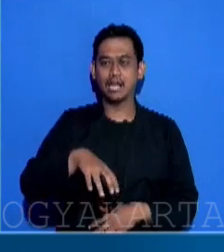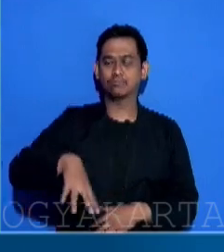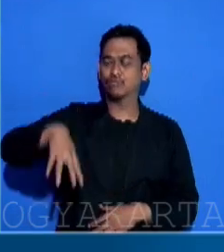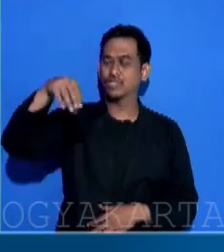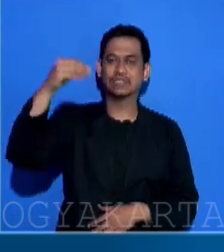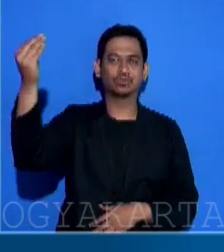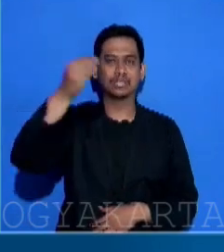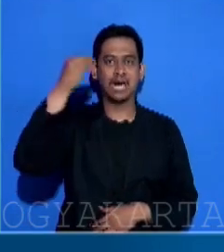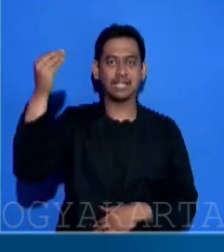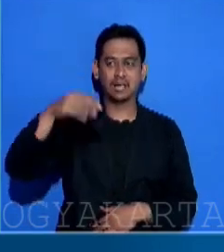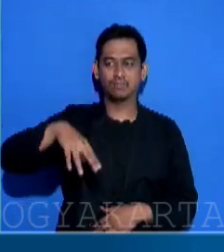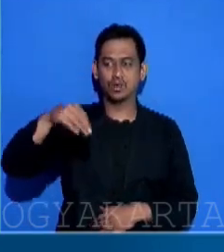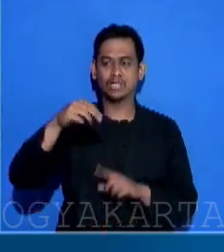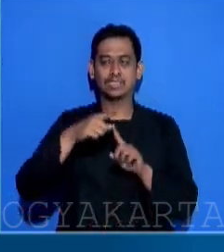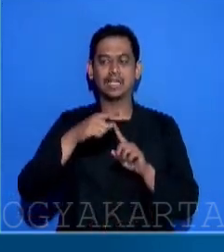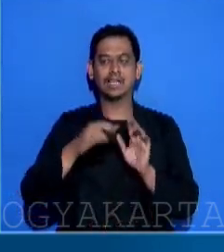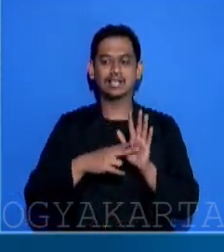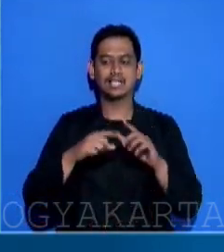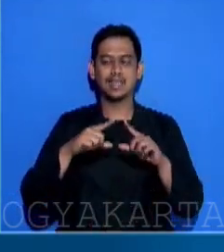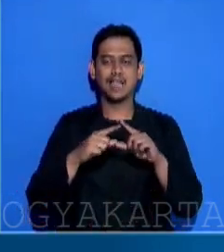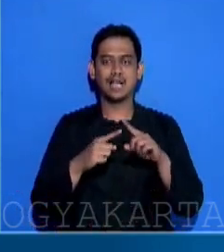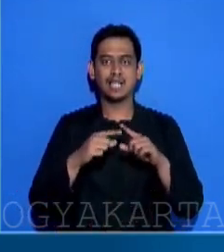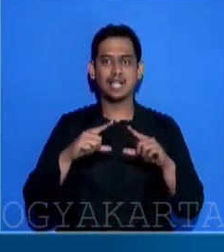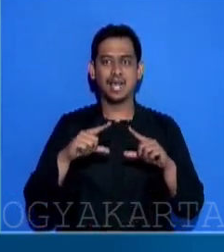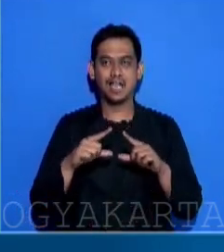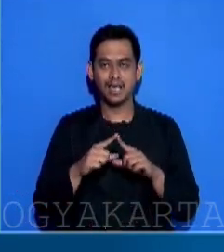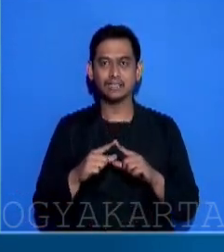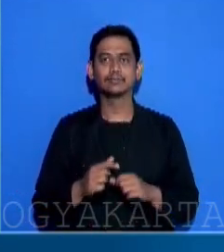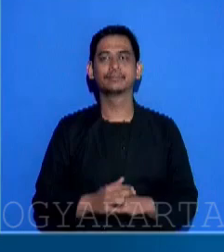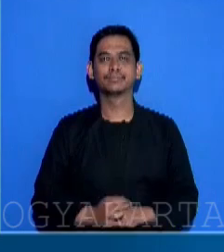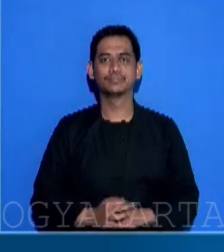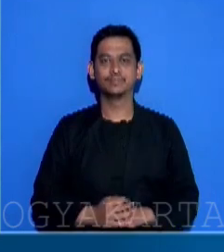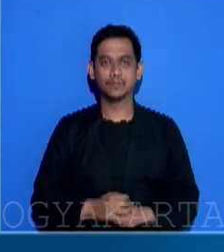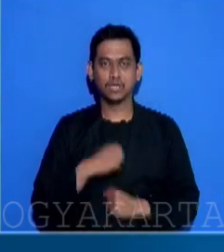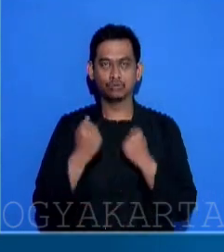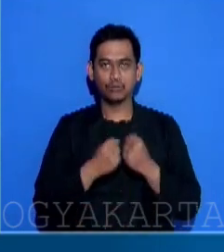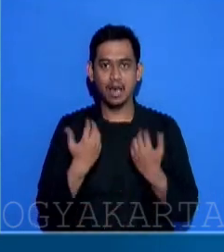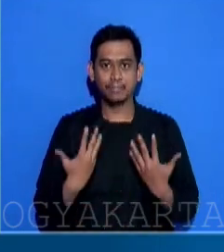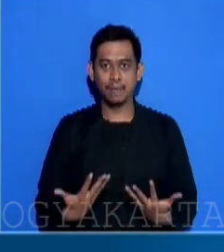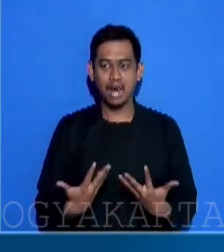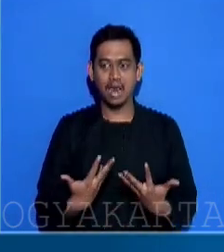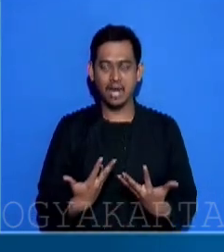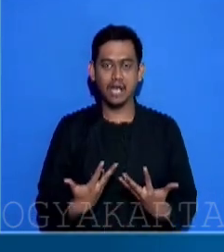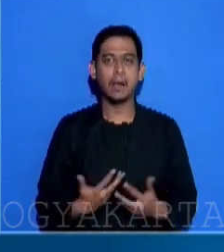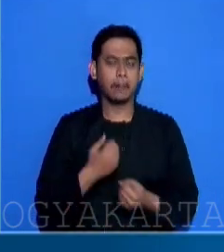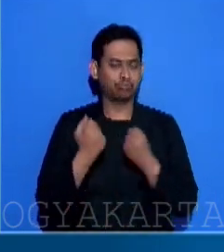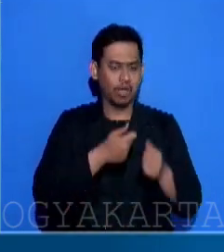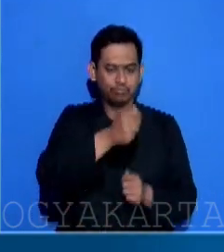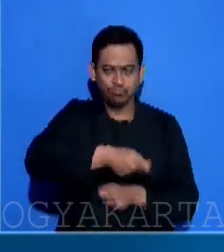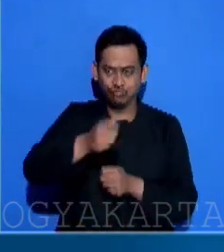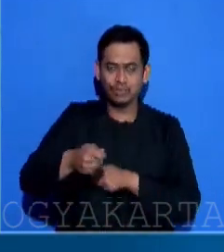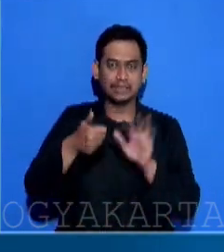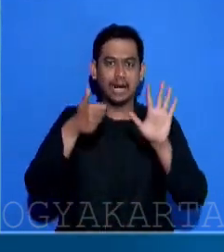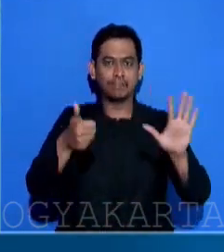Jolo Sutro, Sri Mulyo, Piyungan, Bantul. Dalam aksi tanam pohon ini, disediakan 600 lebih bibit pohon buah yang ditanam